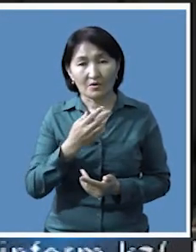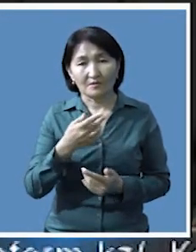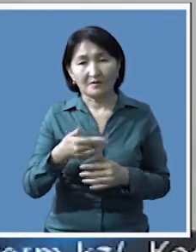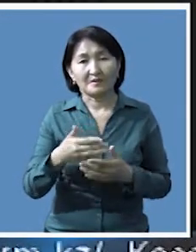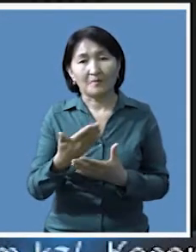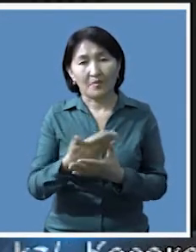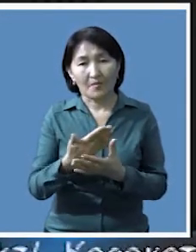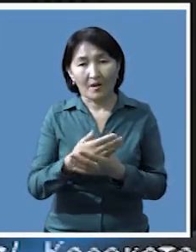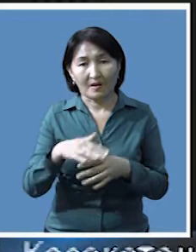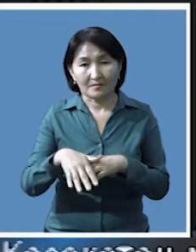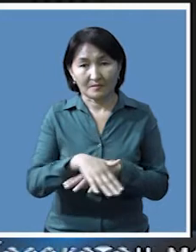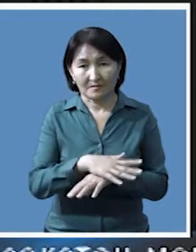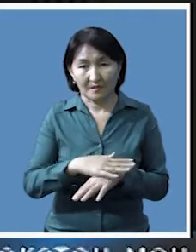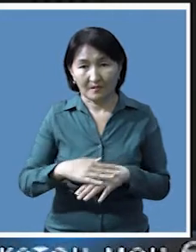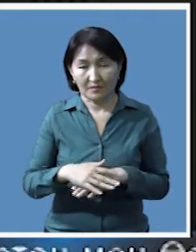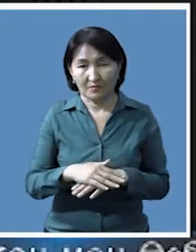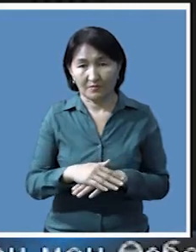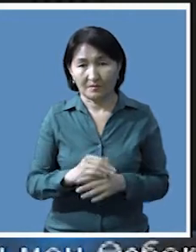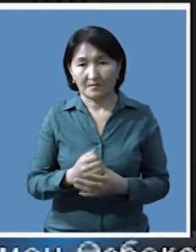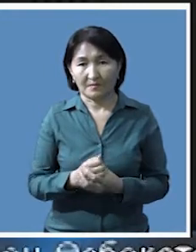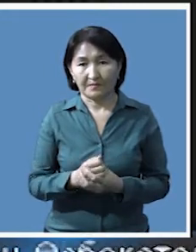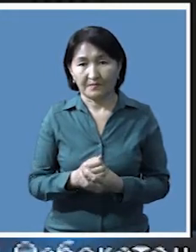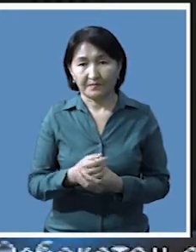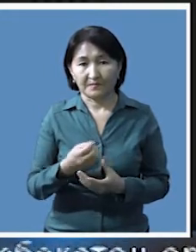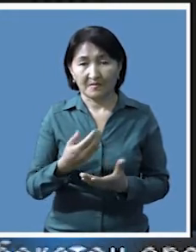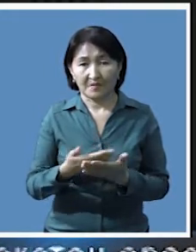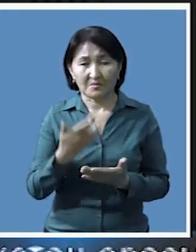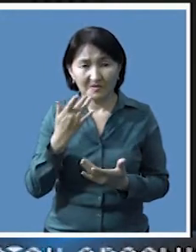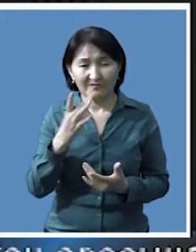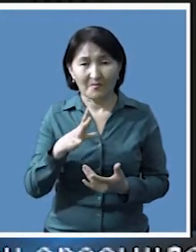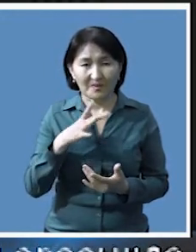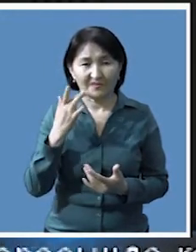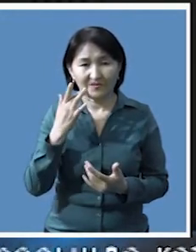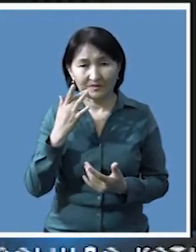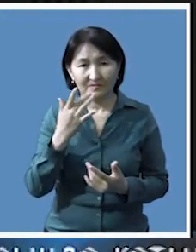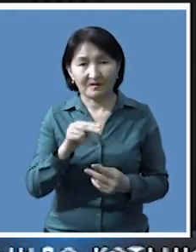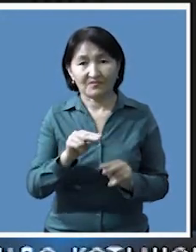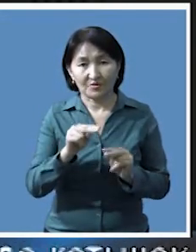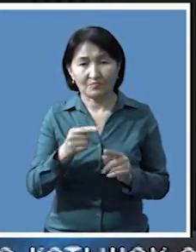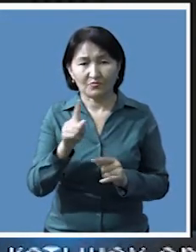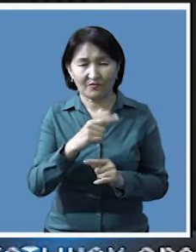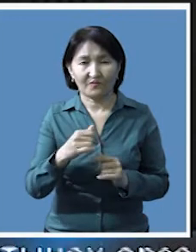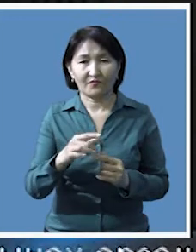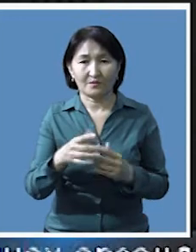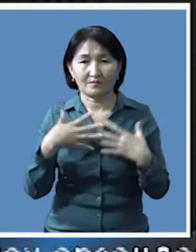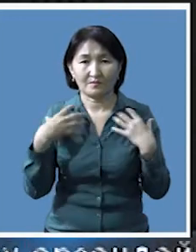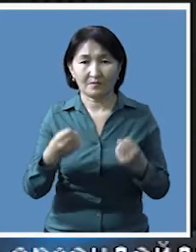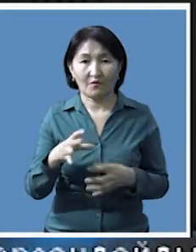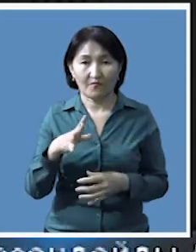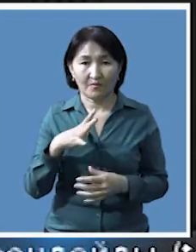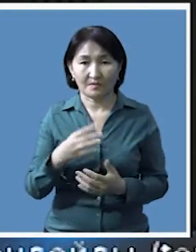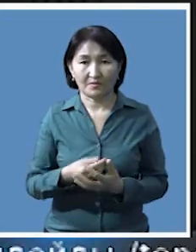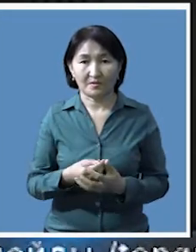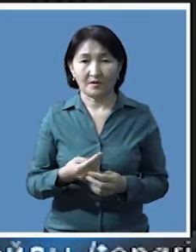болмайды. Қыруар қаржы бөлініп атырмыз. Аудан әкімі осыған қарайтын болса, жан жақты ойлайтын болса, халықты ойлайтын